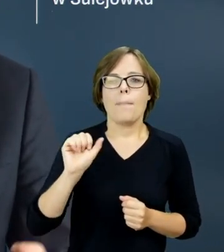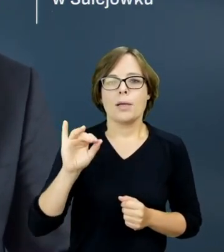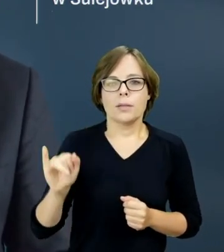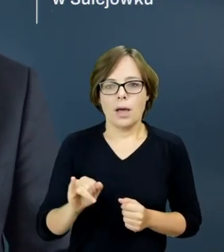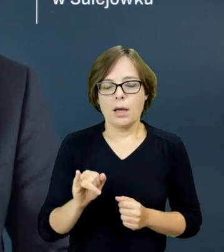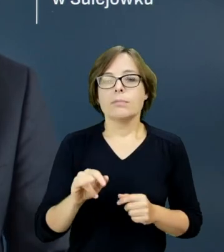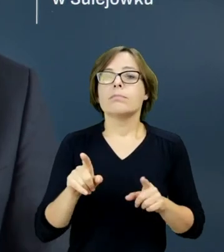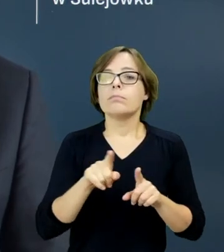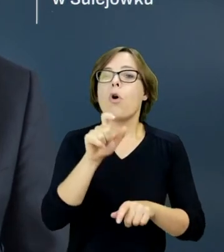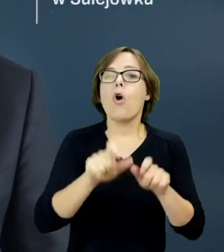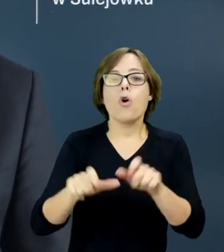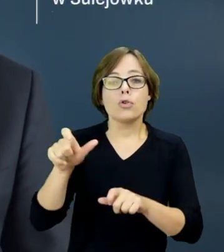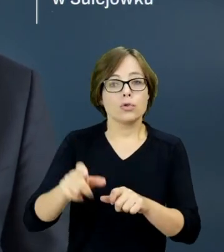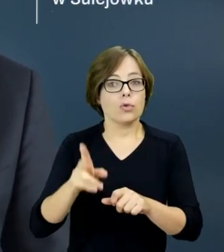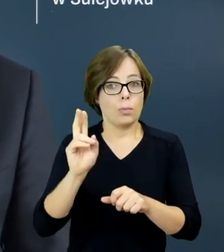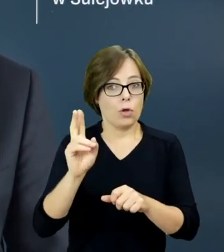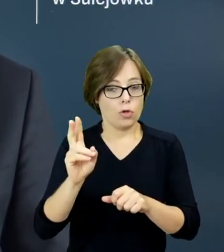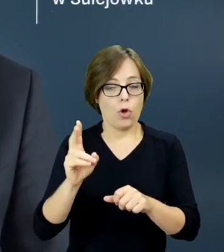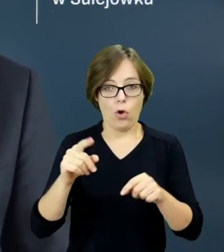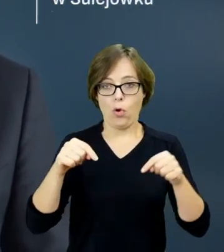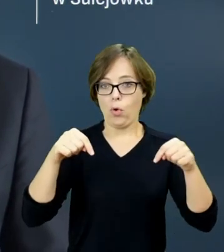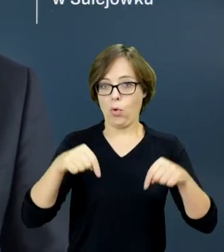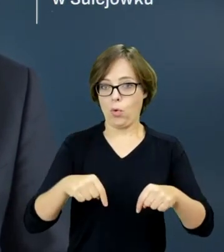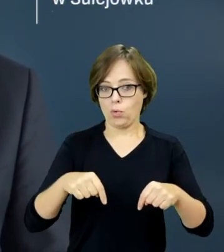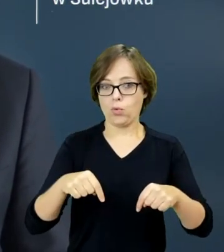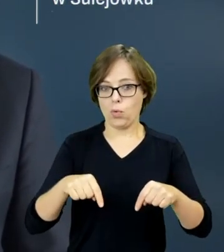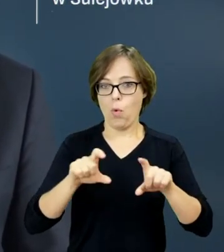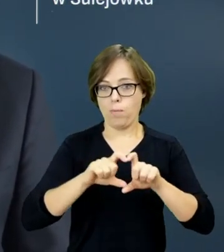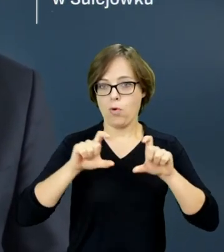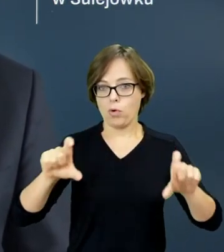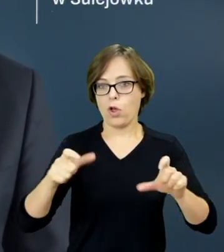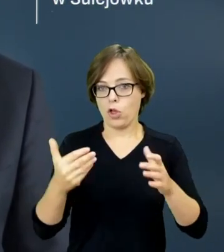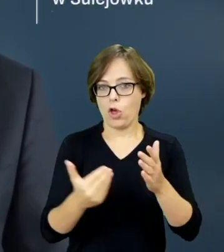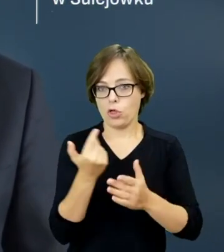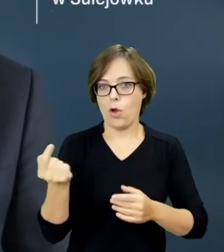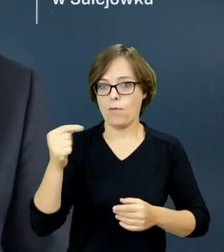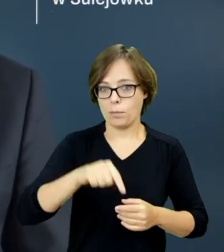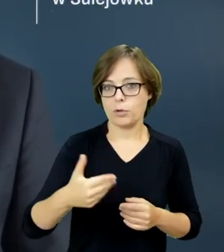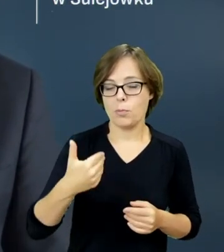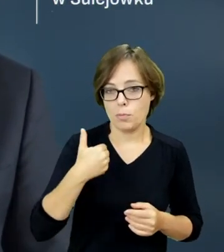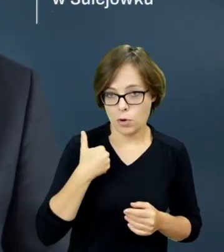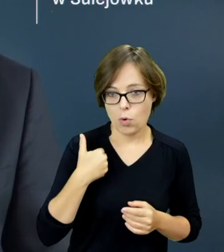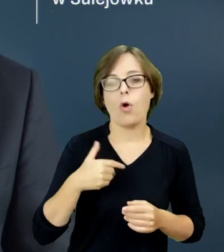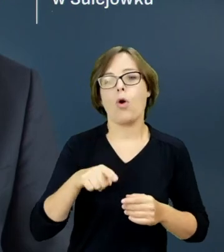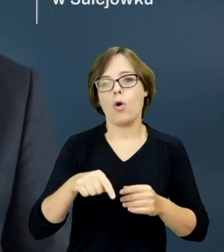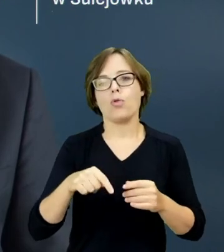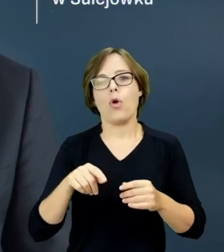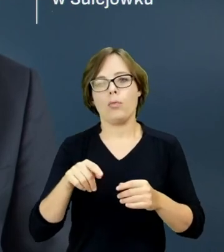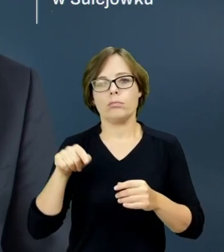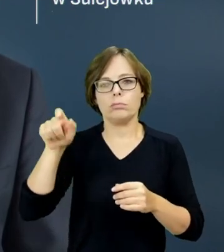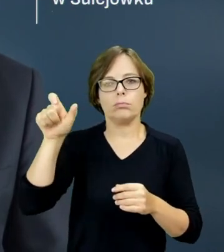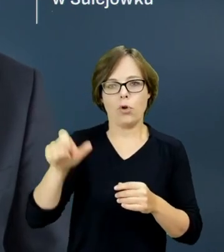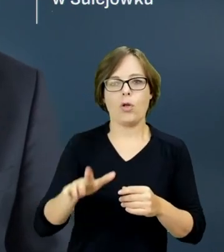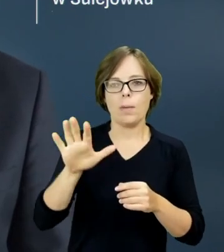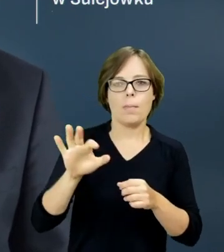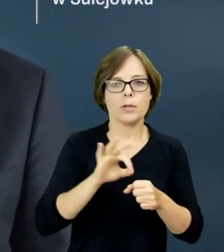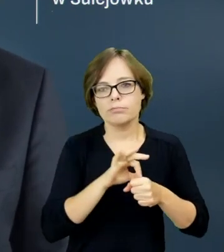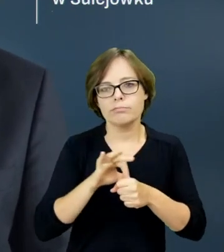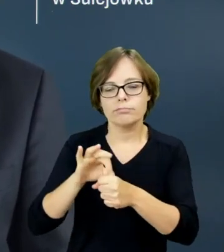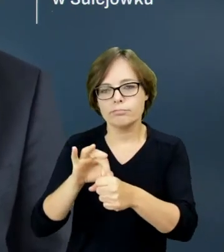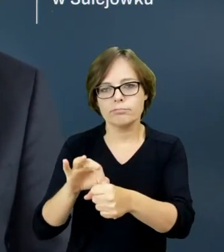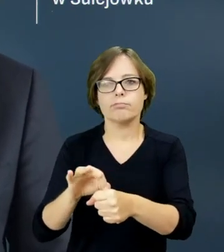którzy są zgromadzeni w tym naszym nowym budynku, zabierze Państwa do enklawy historycznej,